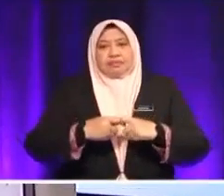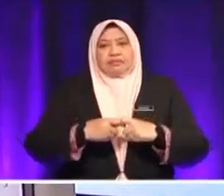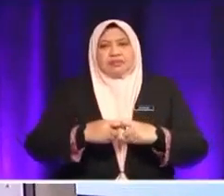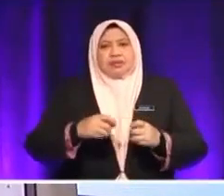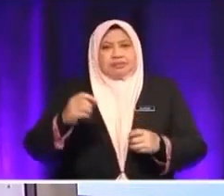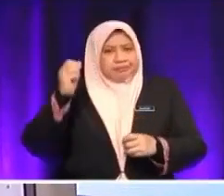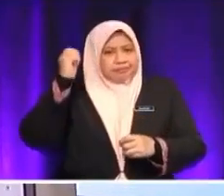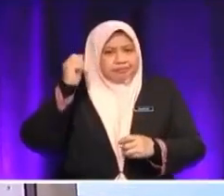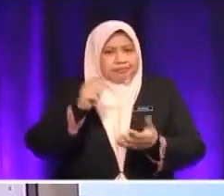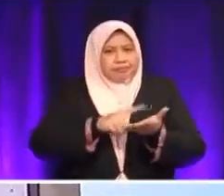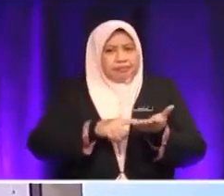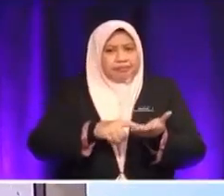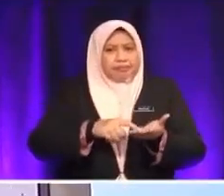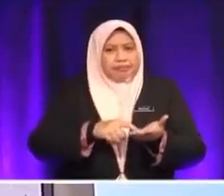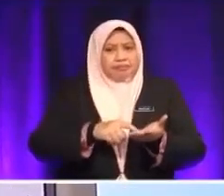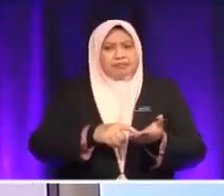apa ini tapi